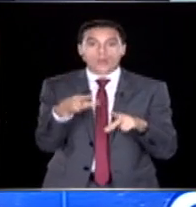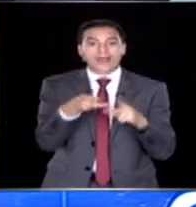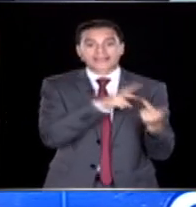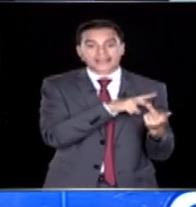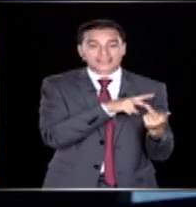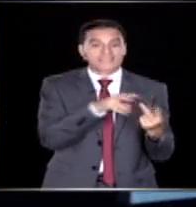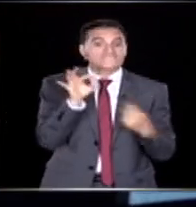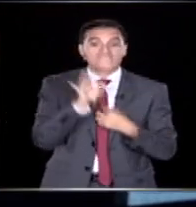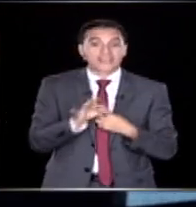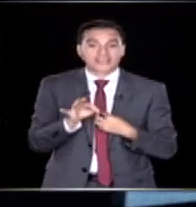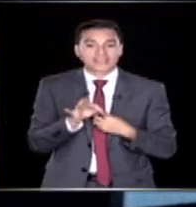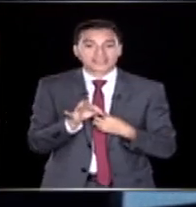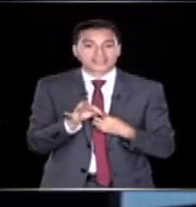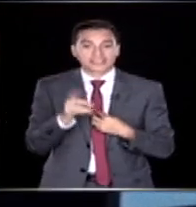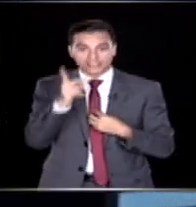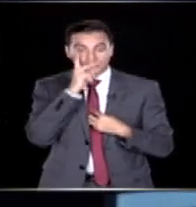حوالي